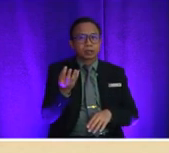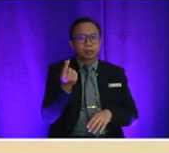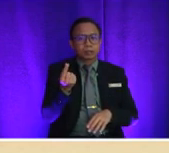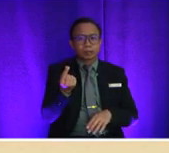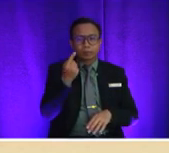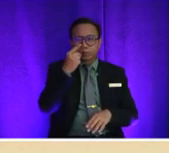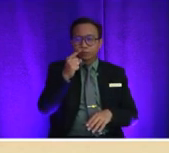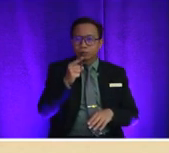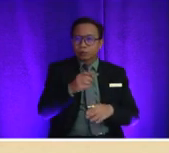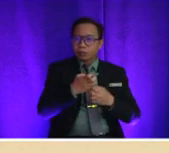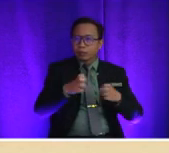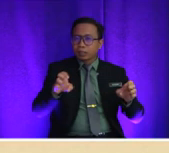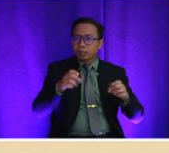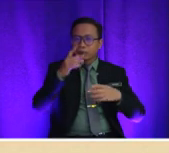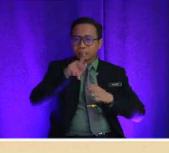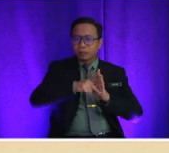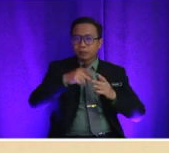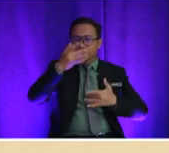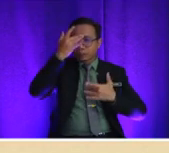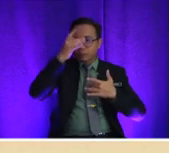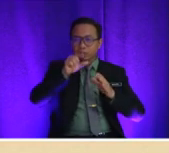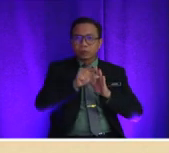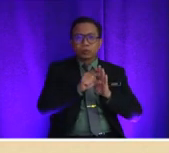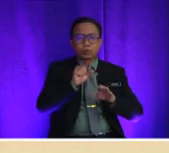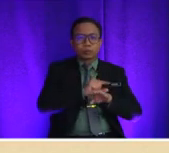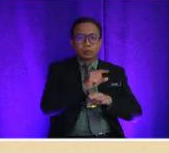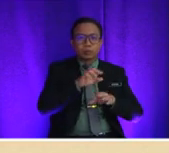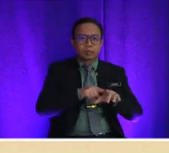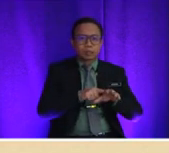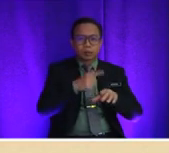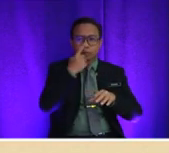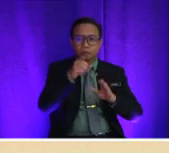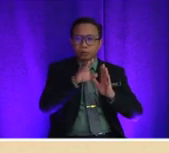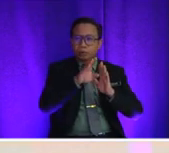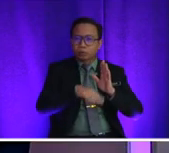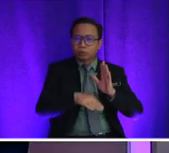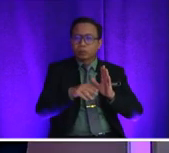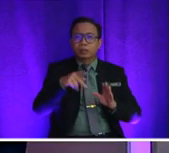dan yang kelima menggunakan daun ketapang untuk menurunkan